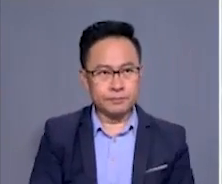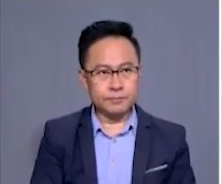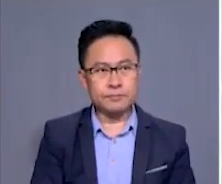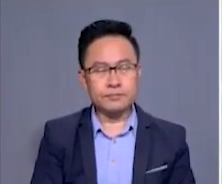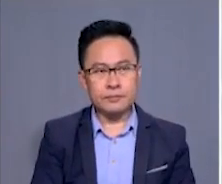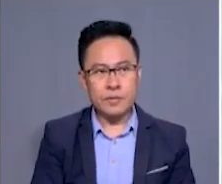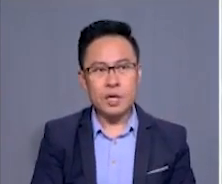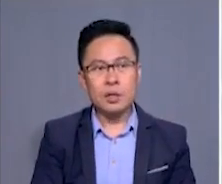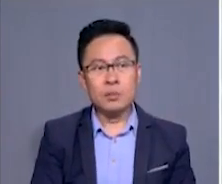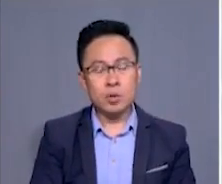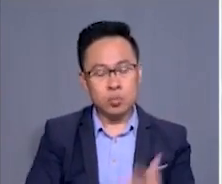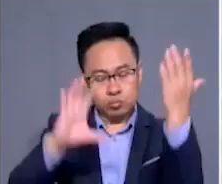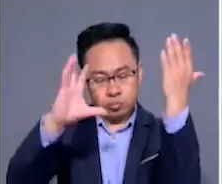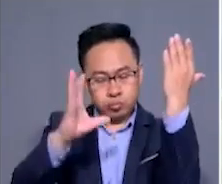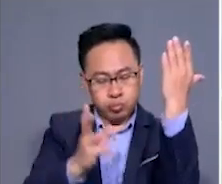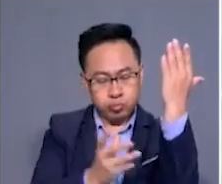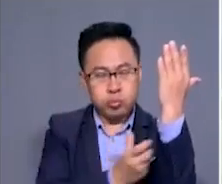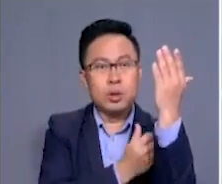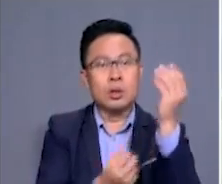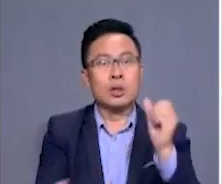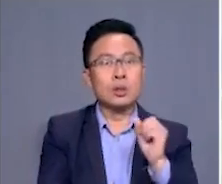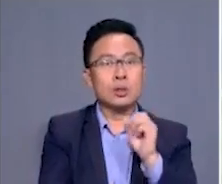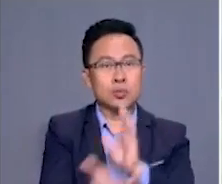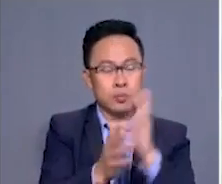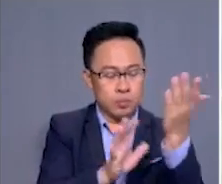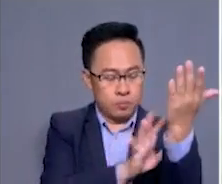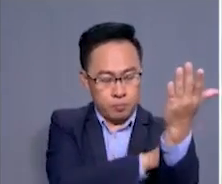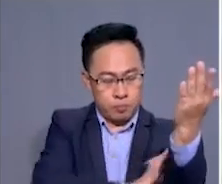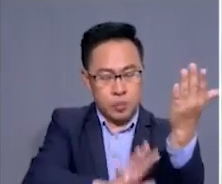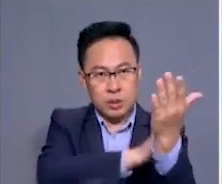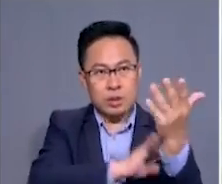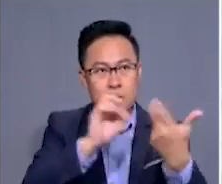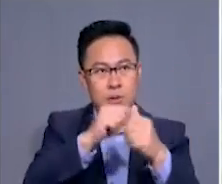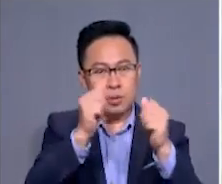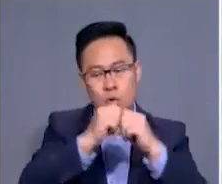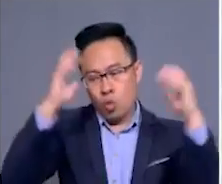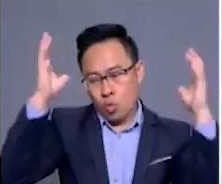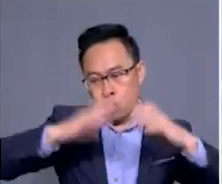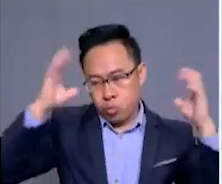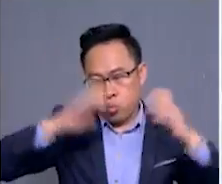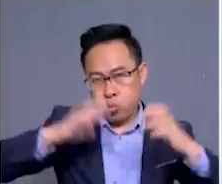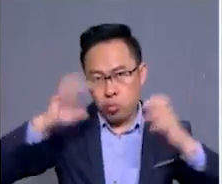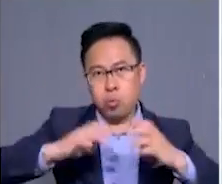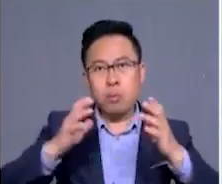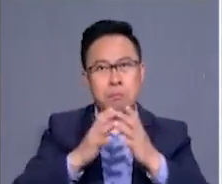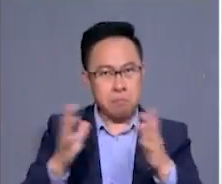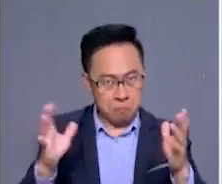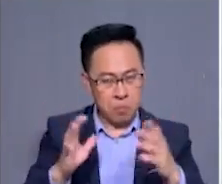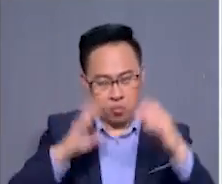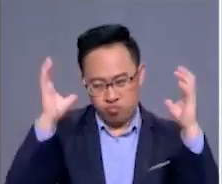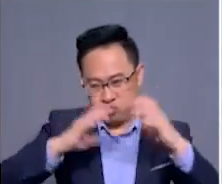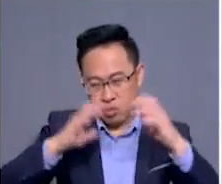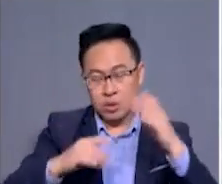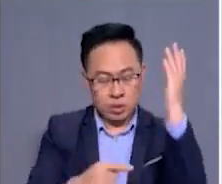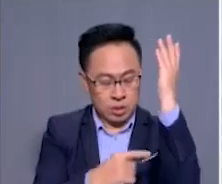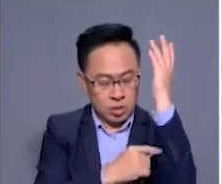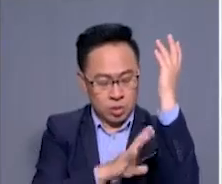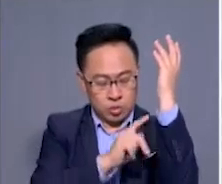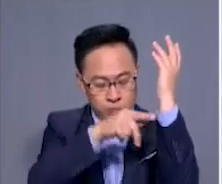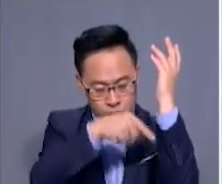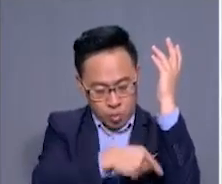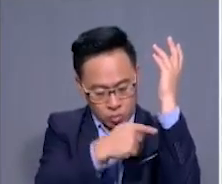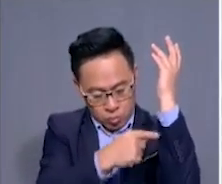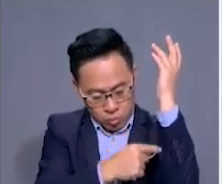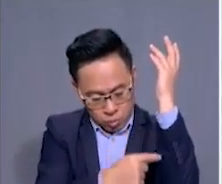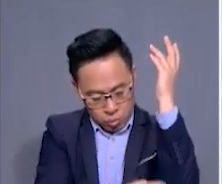กหนักถึงหนักมากบริเวณภาคใต้นะครับเกือบจะทุกจังหวัดนะครับโดยเฉพาะเริ่มตั้งแต่จังหวัดชุมพรลงไปนะ